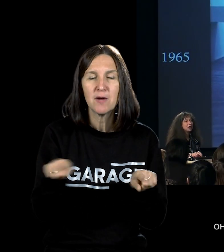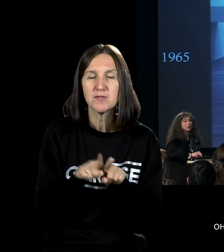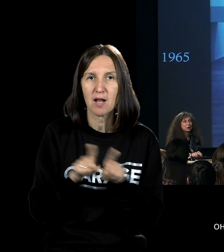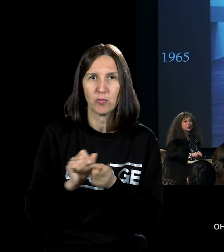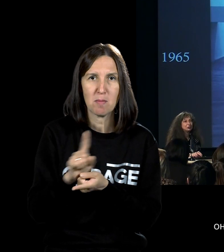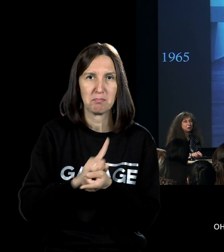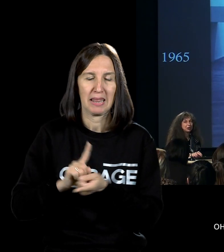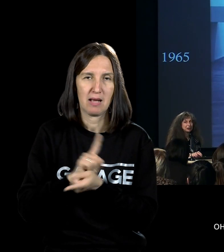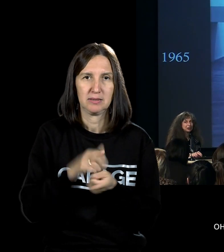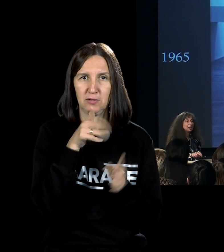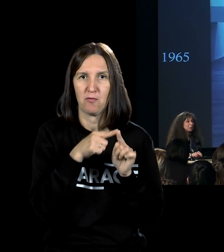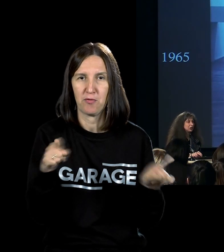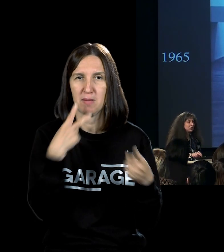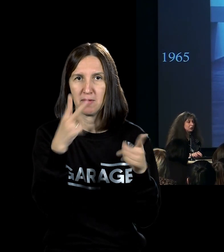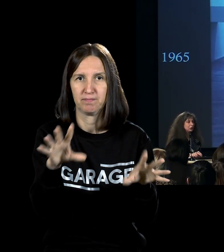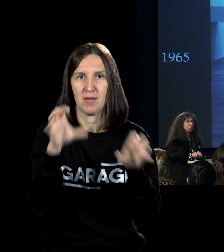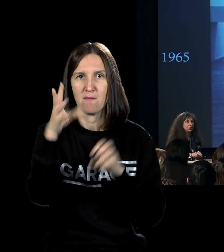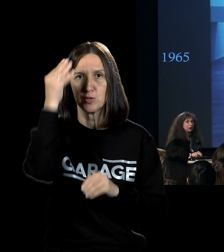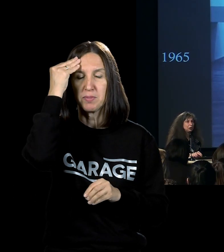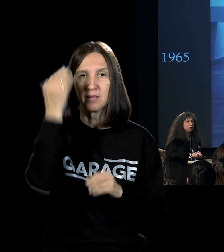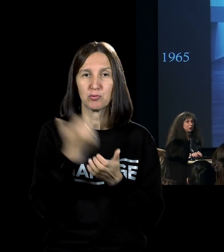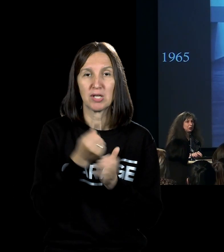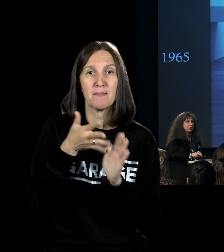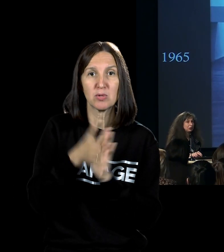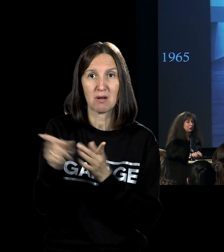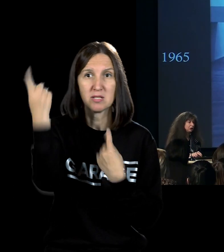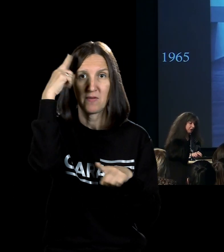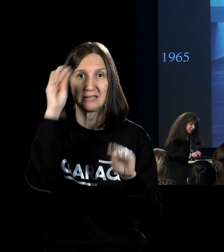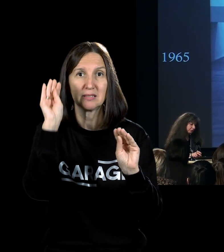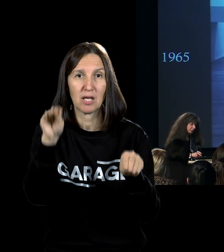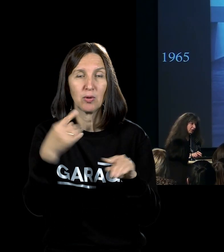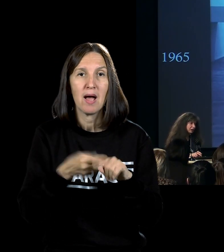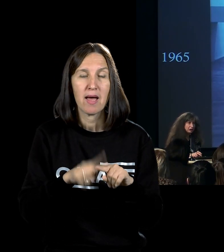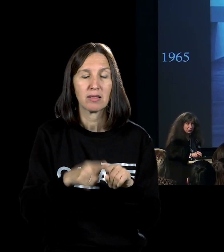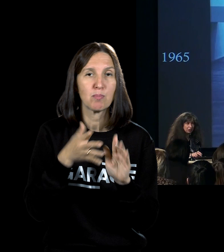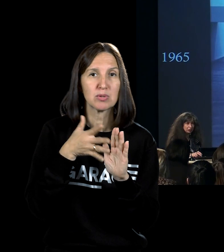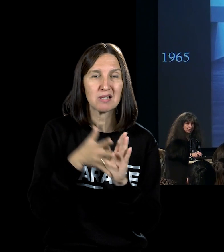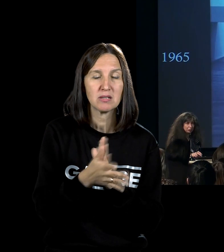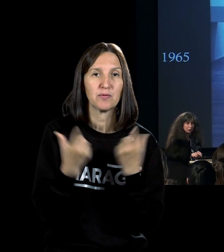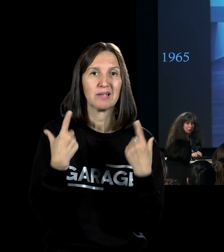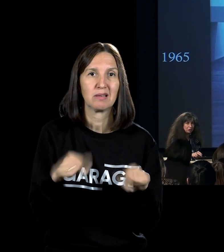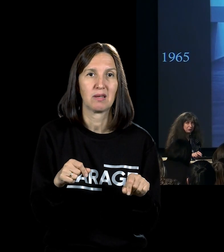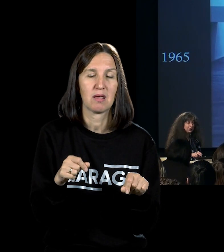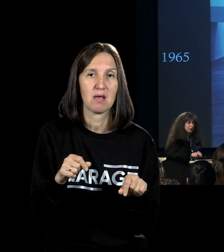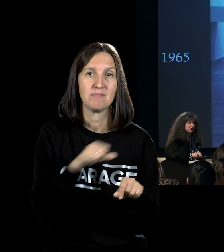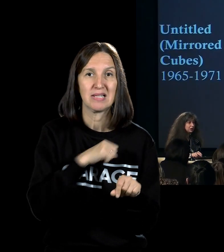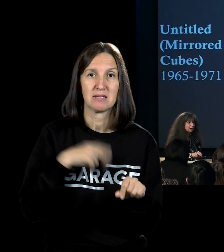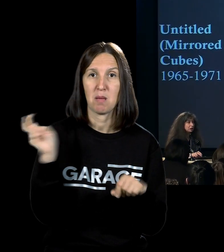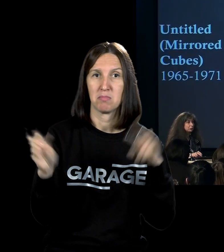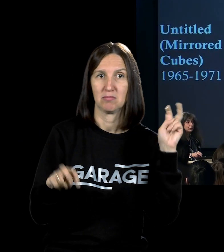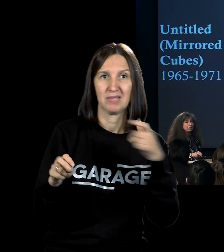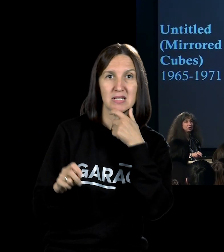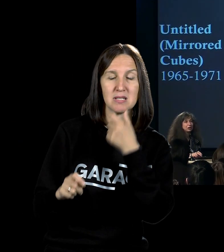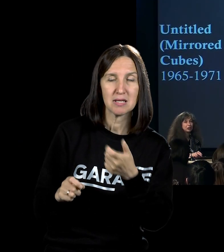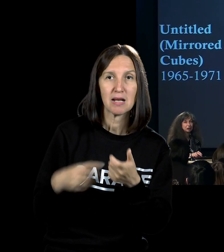меняться в процессе восприятия. Пространство, которое он создает, это пространство, где зритель оказывается перформером, где